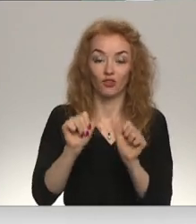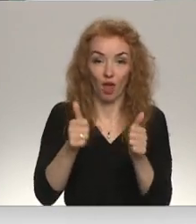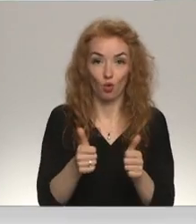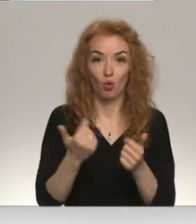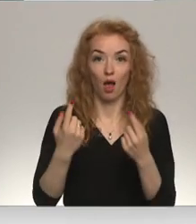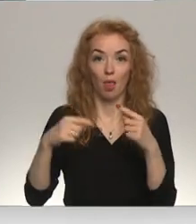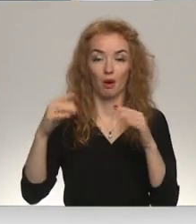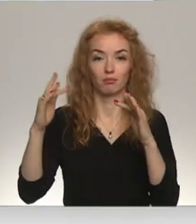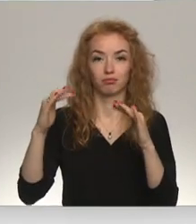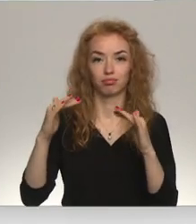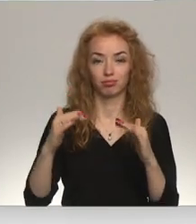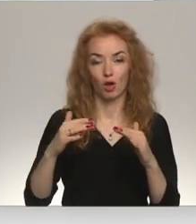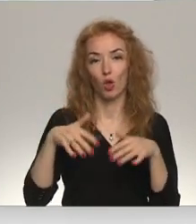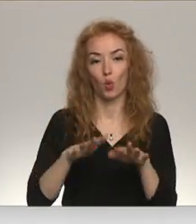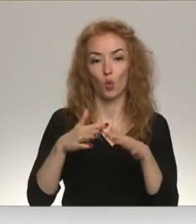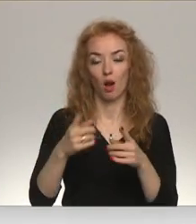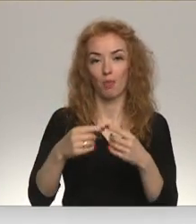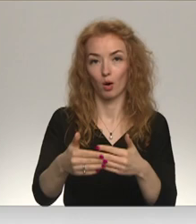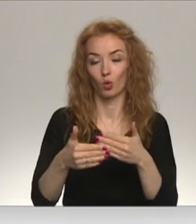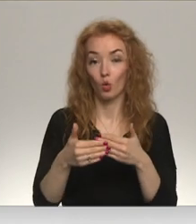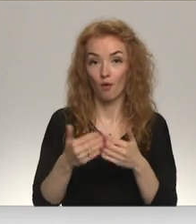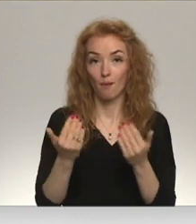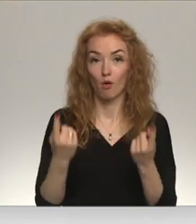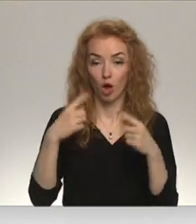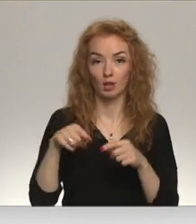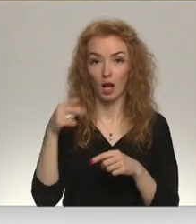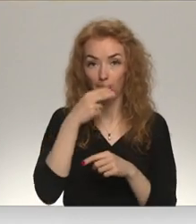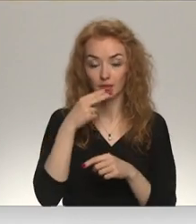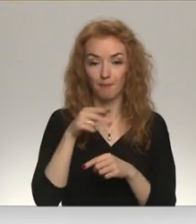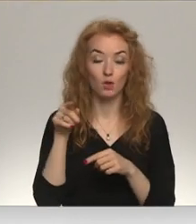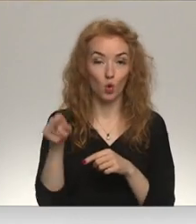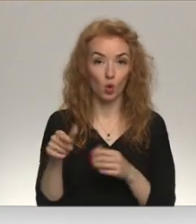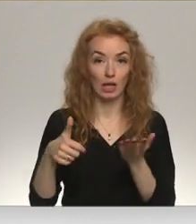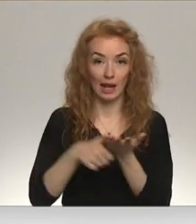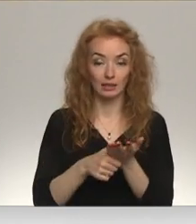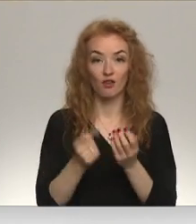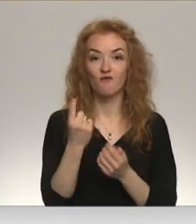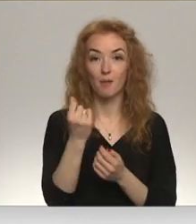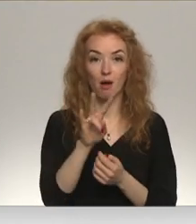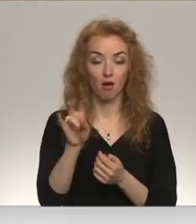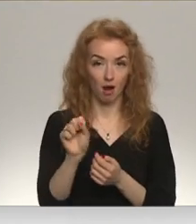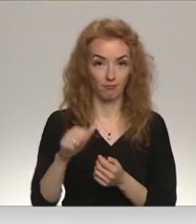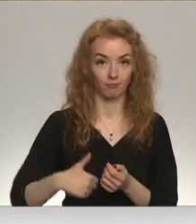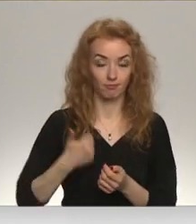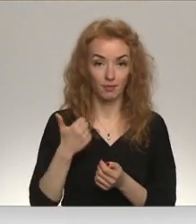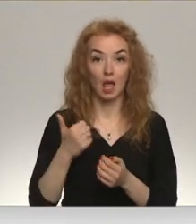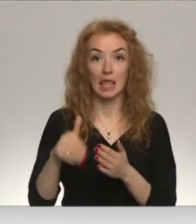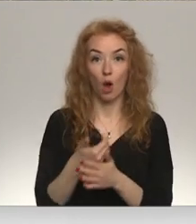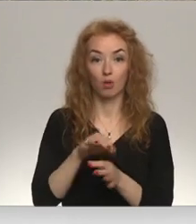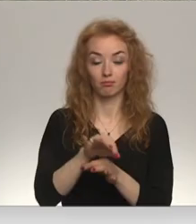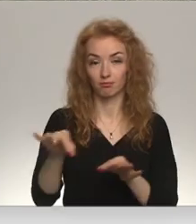lēnā garā atkal tā jūra nāk tuvāk. Šobrīd jā, Kolkas raga zemes grāmatā reģistrēti 11 hektāri. Pēc jaunā